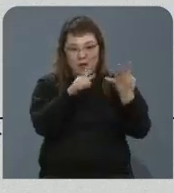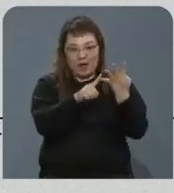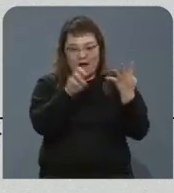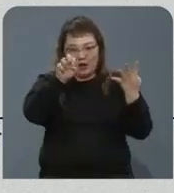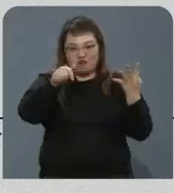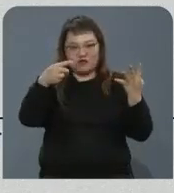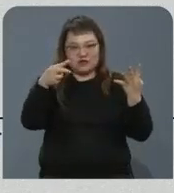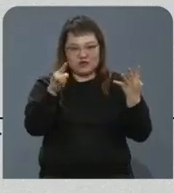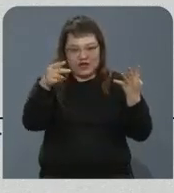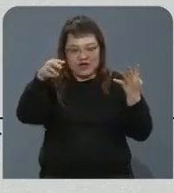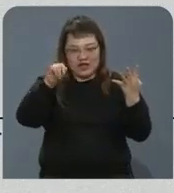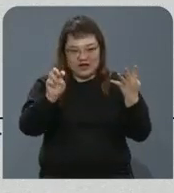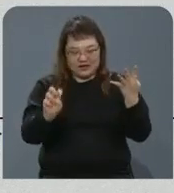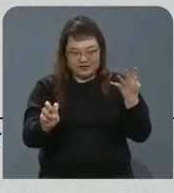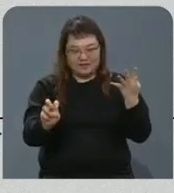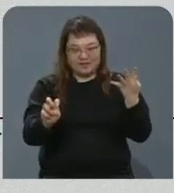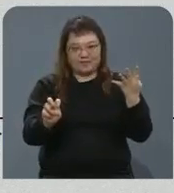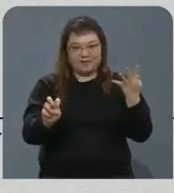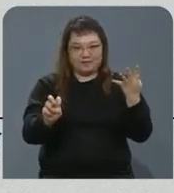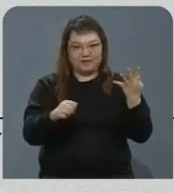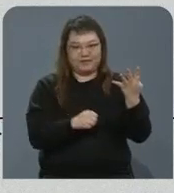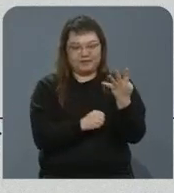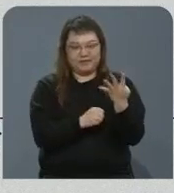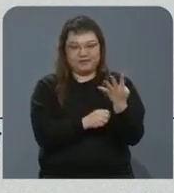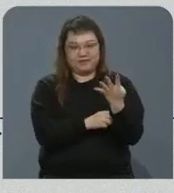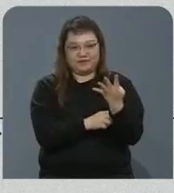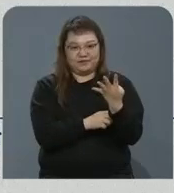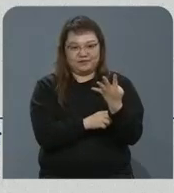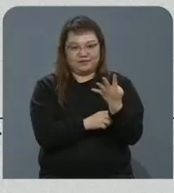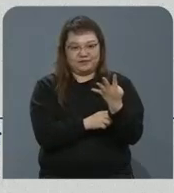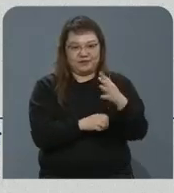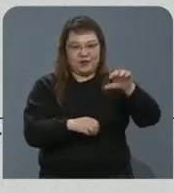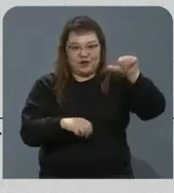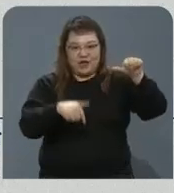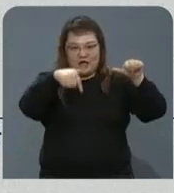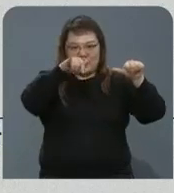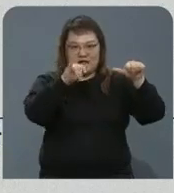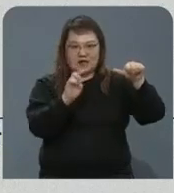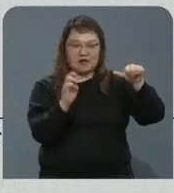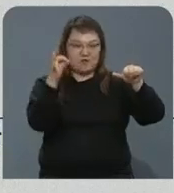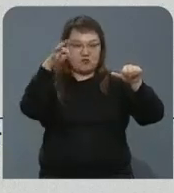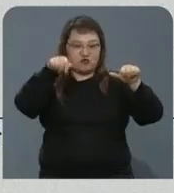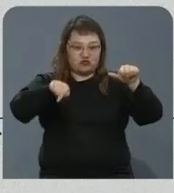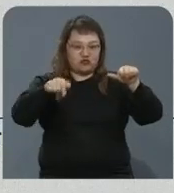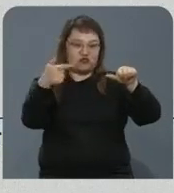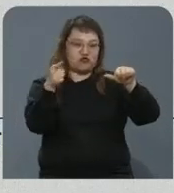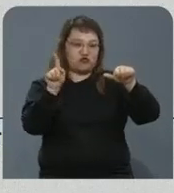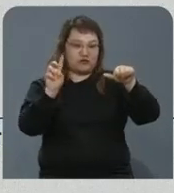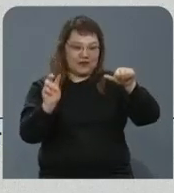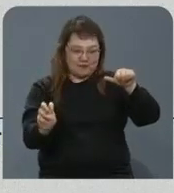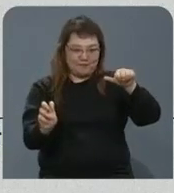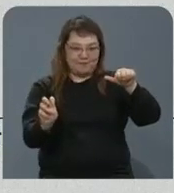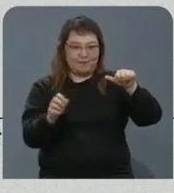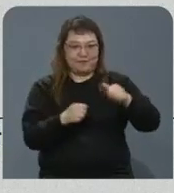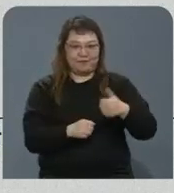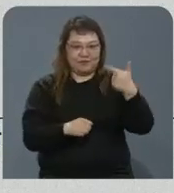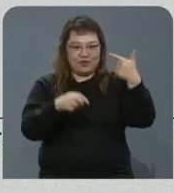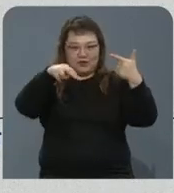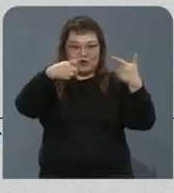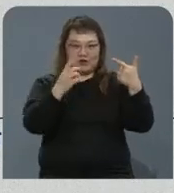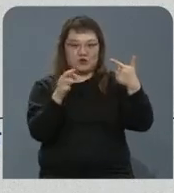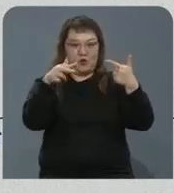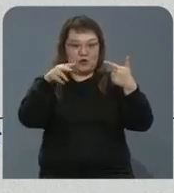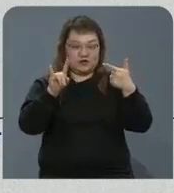문대림 제주국제자유도시개발센터 이사장 4.5%, 김우남 전 국회의원 4.2%,